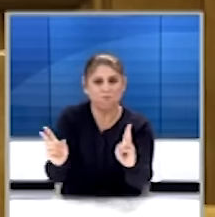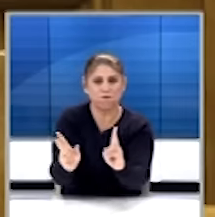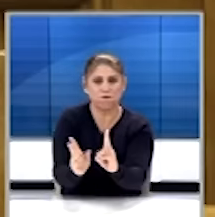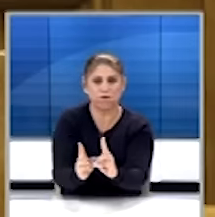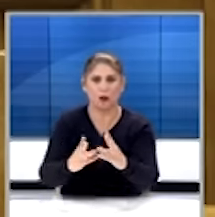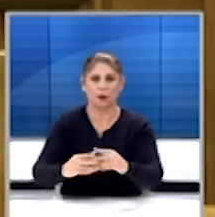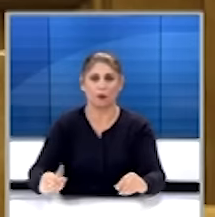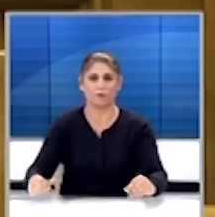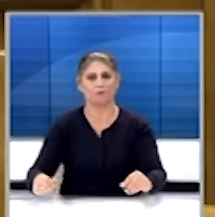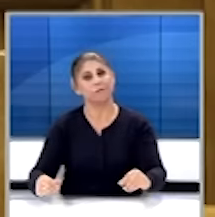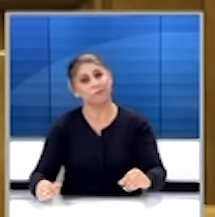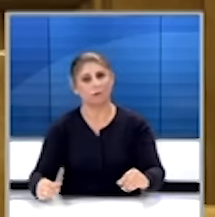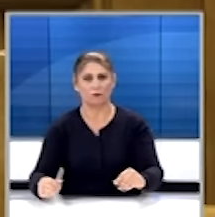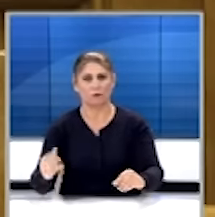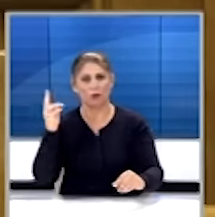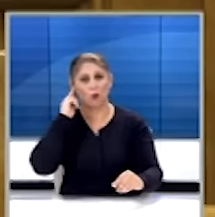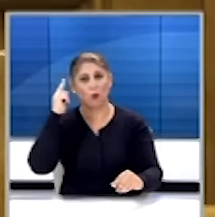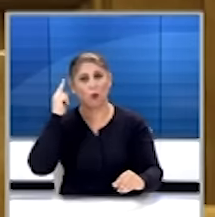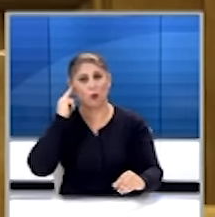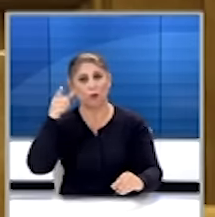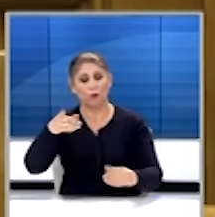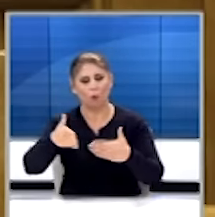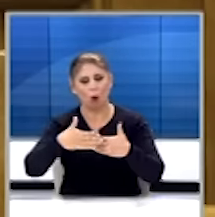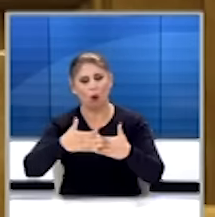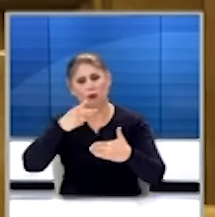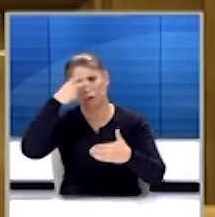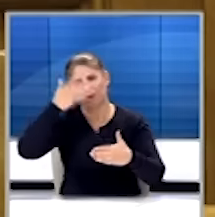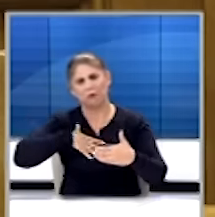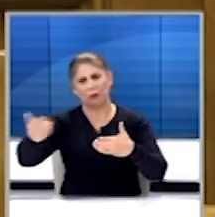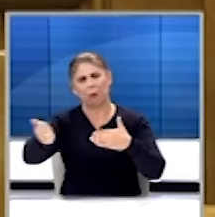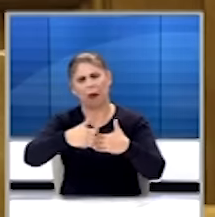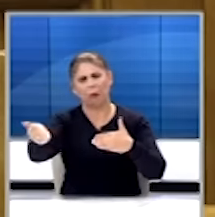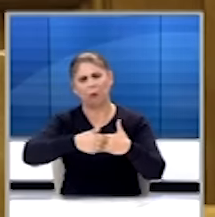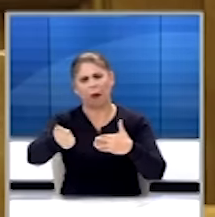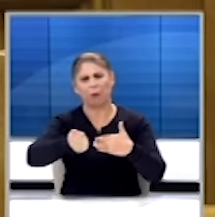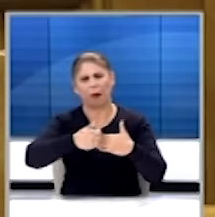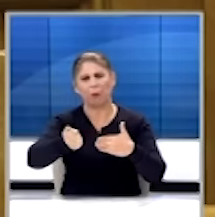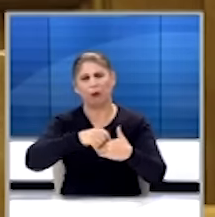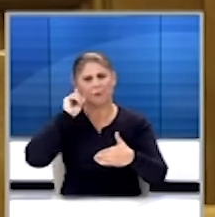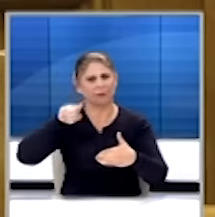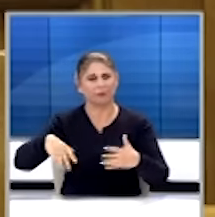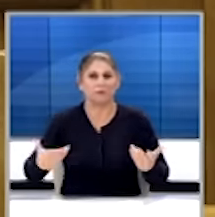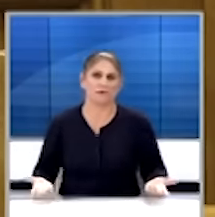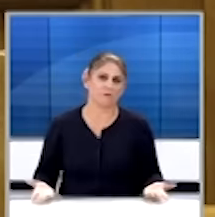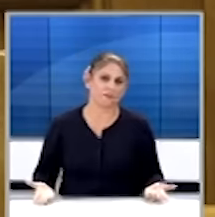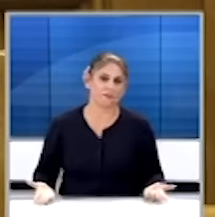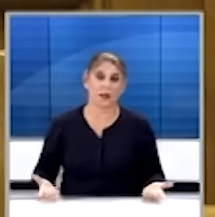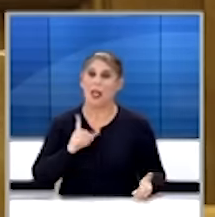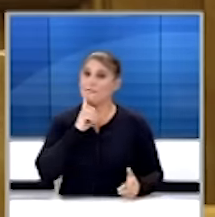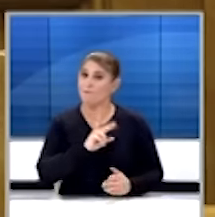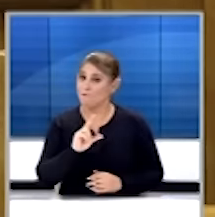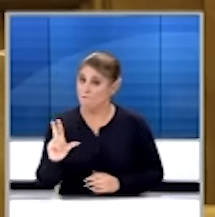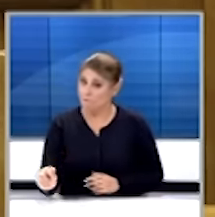Αλλά στο κουφού τη βόρτα, την πόρτα όσο θέλεις βρόντα. Την ίδια στιγμή στην πυροσβεστική